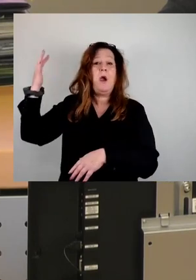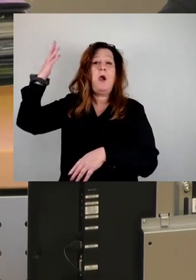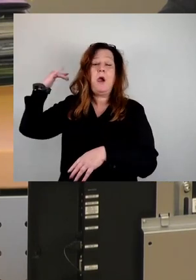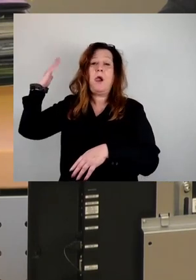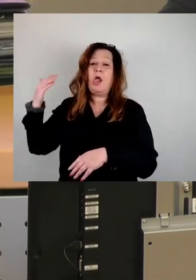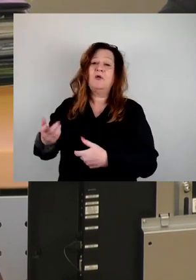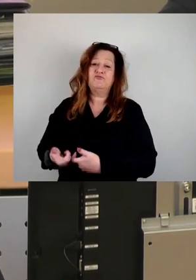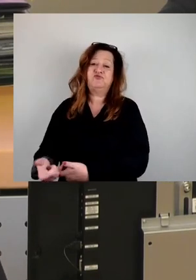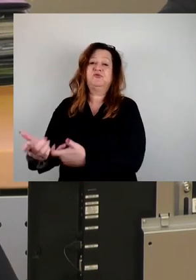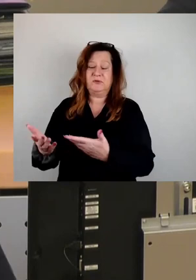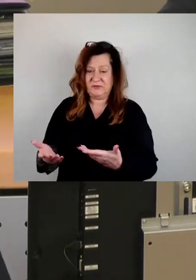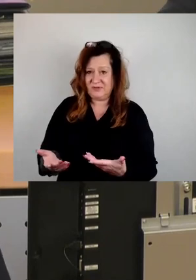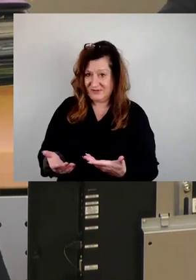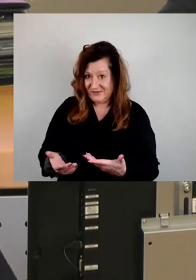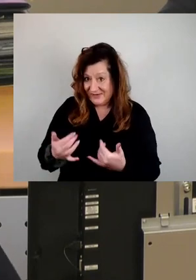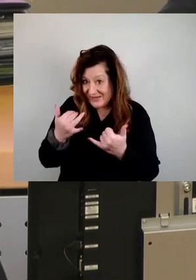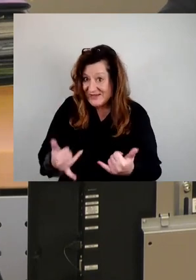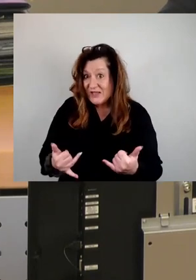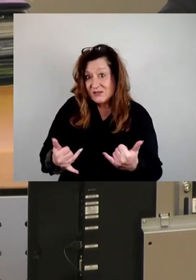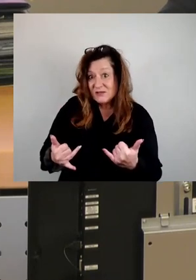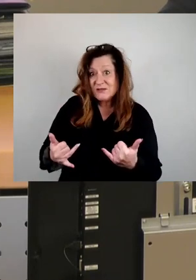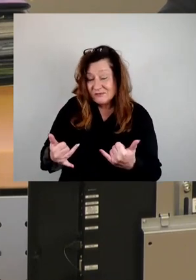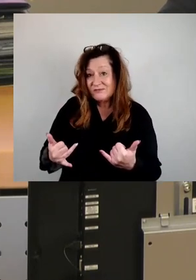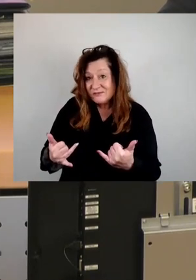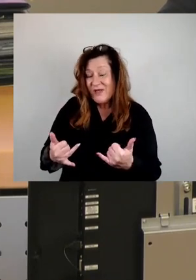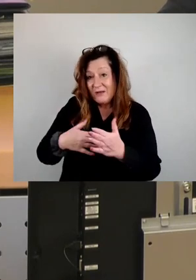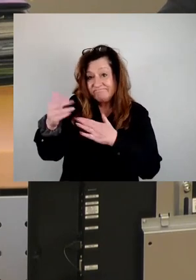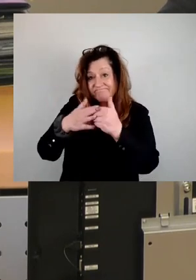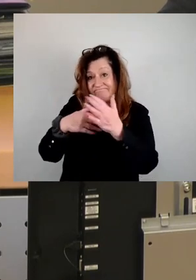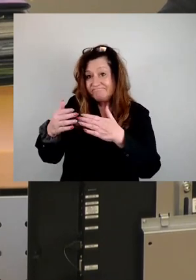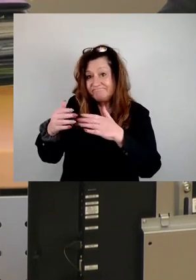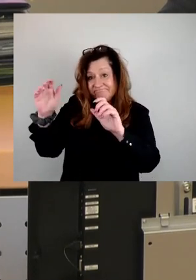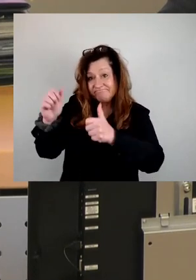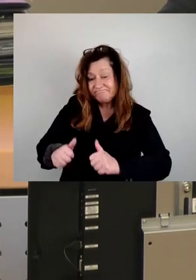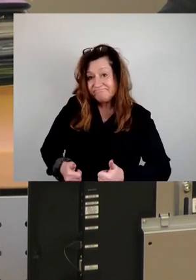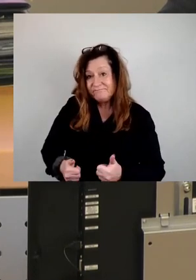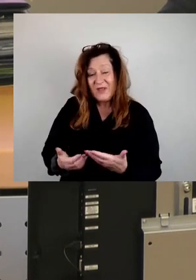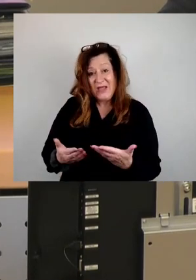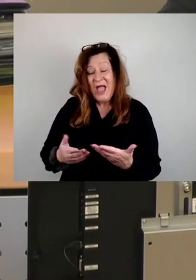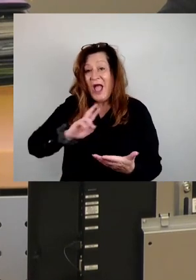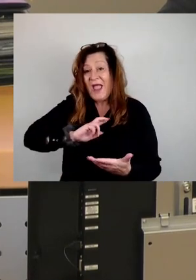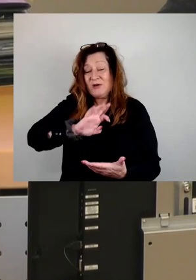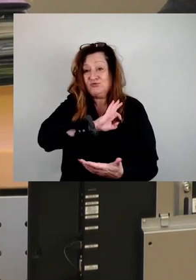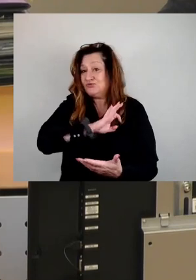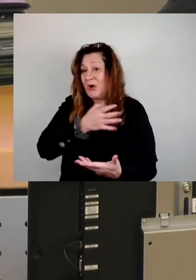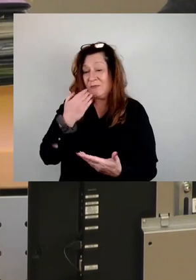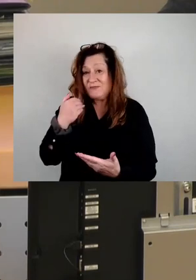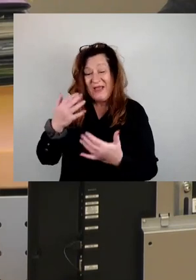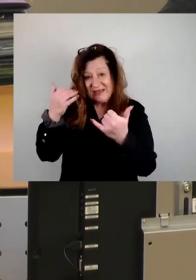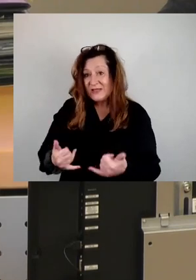auch sonst nie eine Chance hätten, entwickelt zu werden, das ist doch nur gut. Also ich verstehe all diese